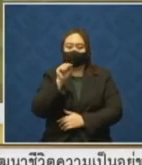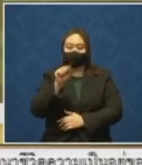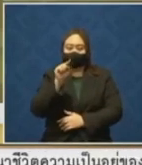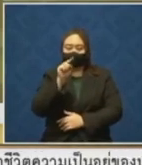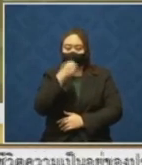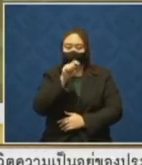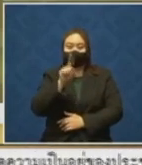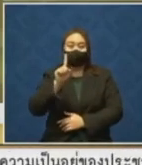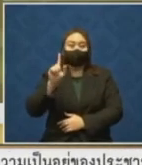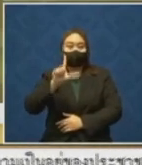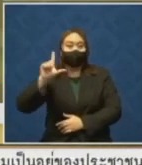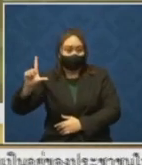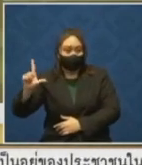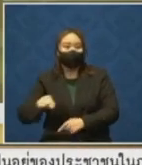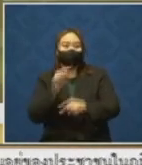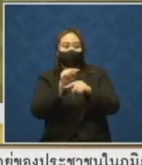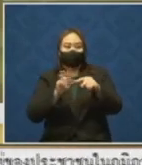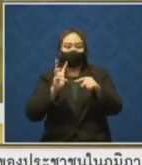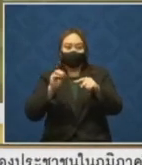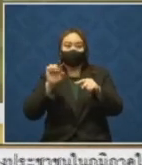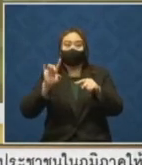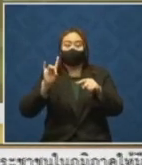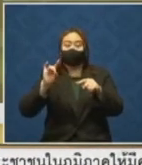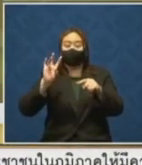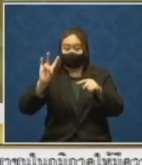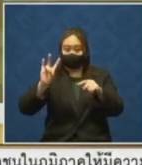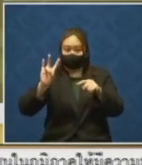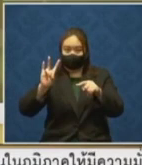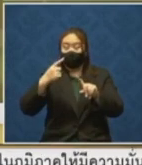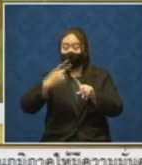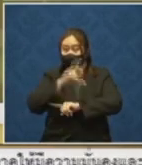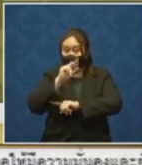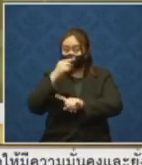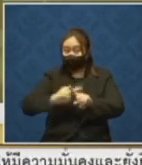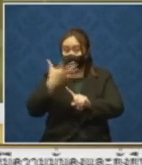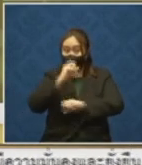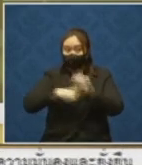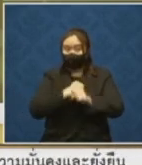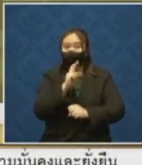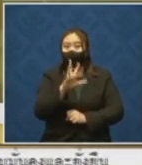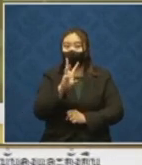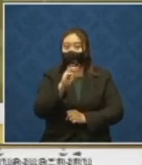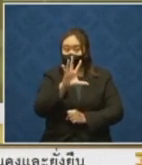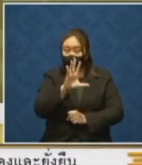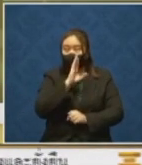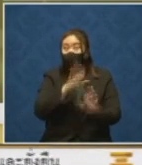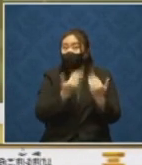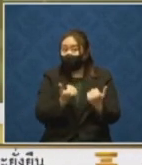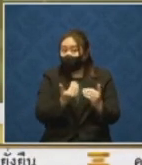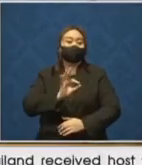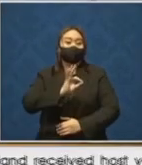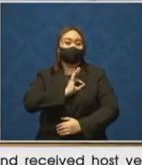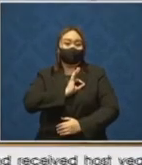ศขอให้ปล่อยประเทศไทยซะเถอะปล่อยคนไทยซะเถอะอย่าขายชาติมาพยุงอำนาจแล้วก็วันนี้ไม่ได้มาคน